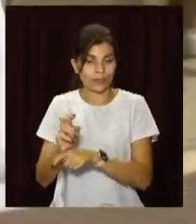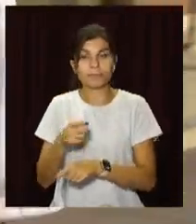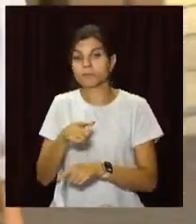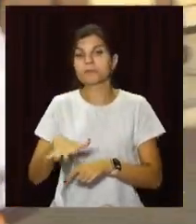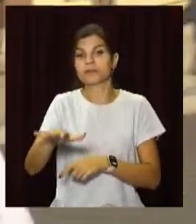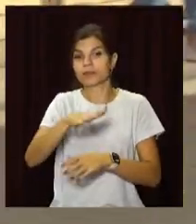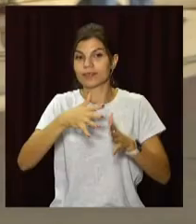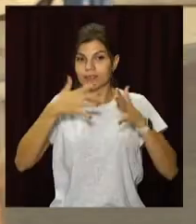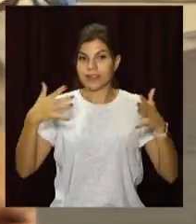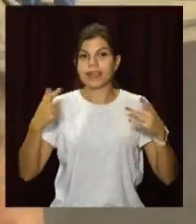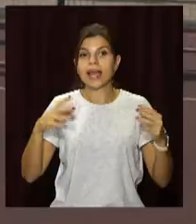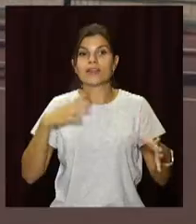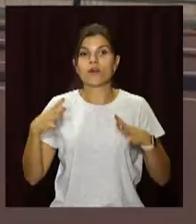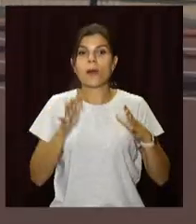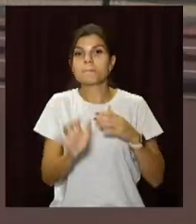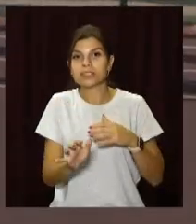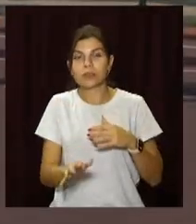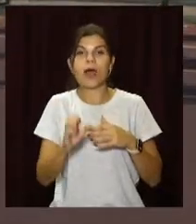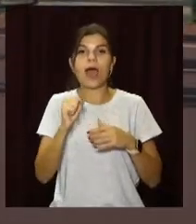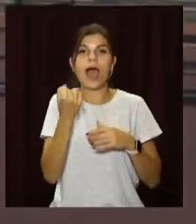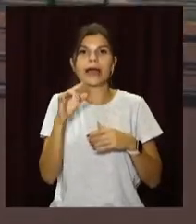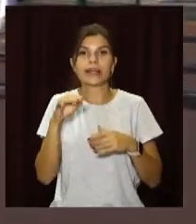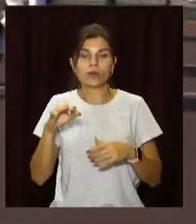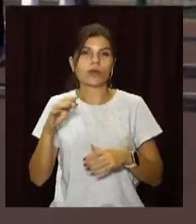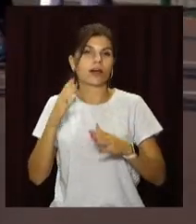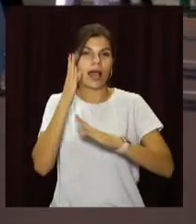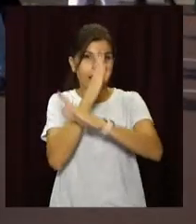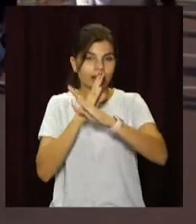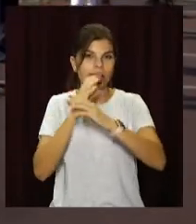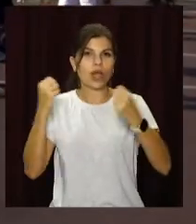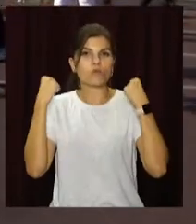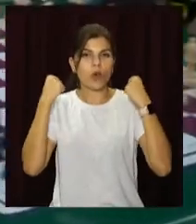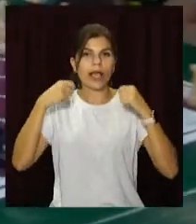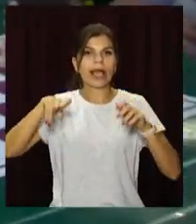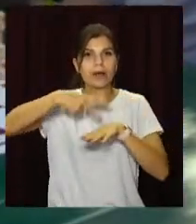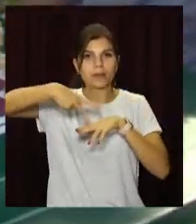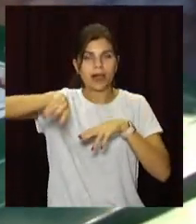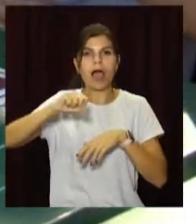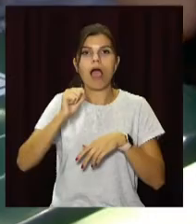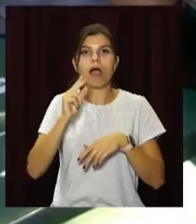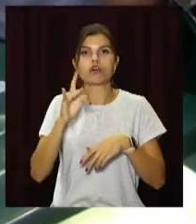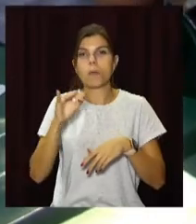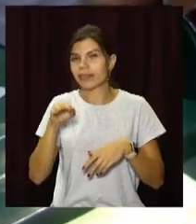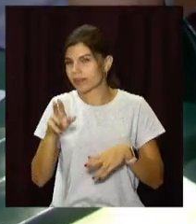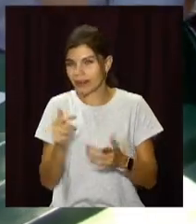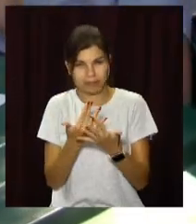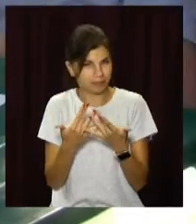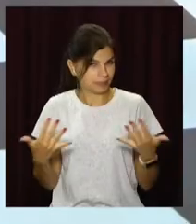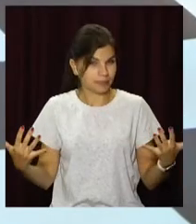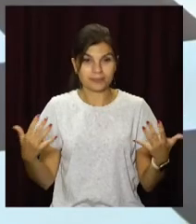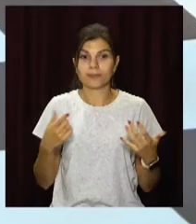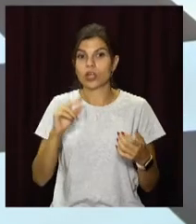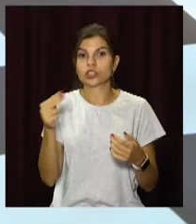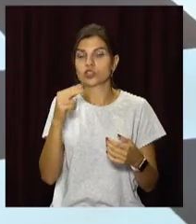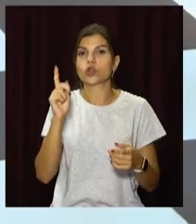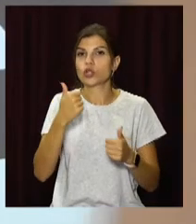де проходили відкриті тренування з баскетболу, айкідо, карате, боксу, дзюдо, спортивної гімнастики та акробатики. А ще організатори параду чемпіонів